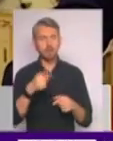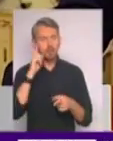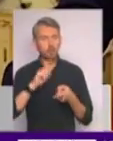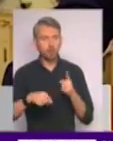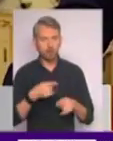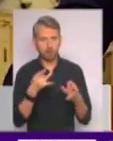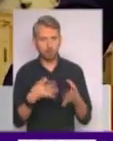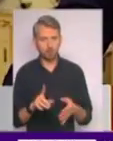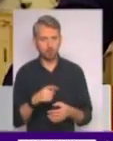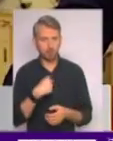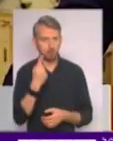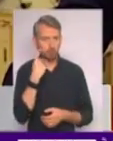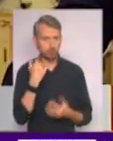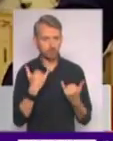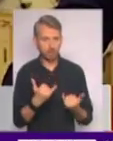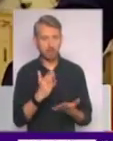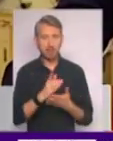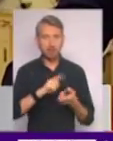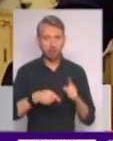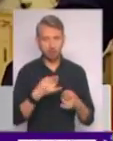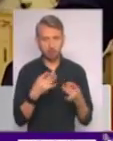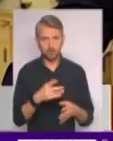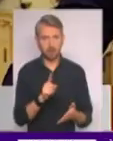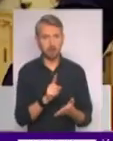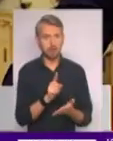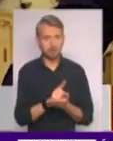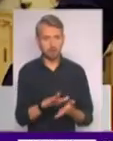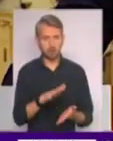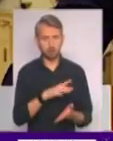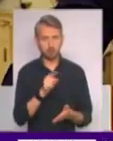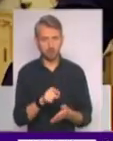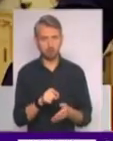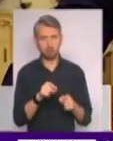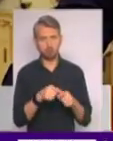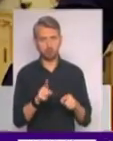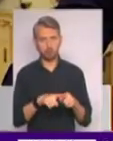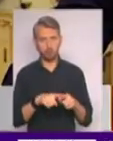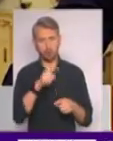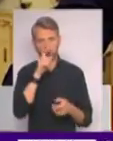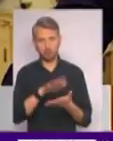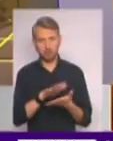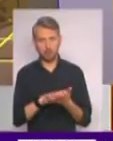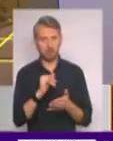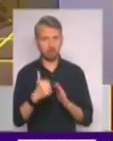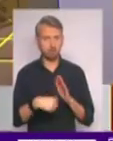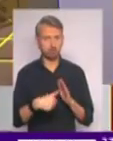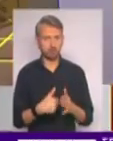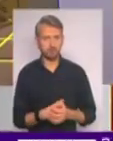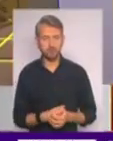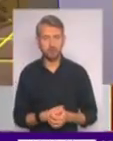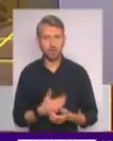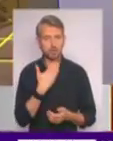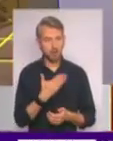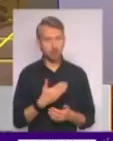просто з тих слів, що я зараз почув, є логіка навіть просто, що це не має місце бути, що там не має бути того смітника і тих бомжів. Угу, так, почули. Дякую.